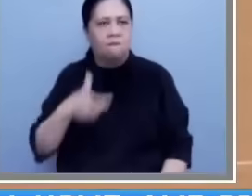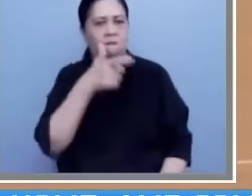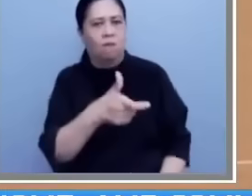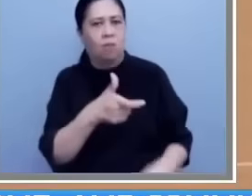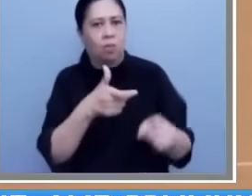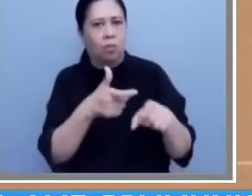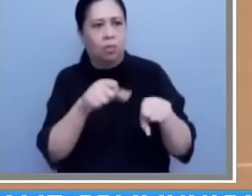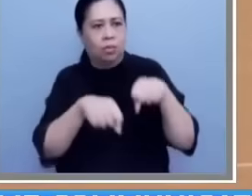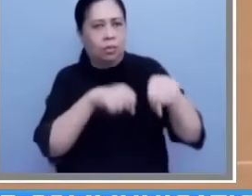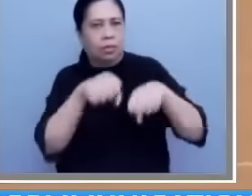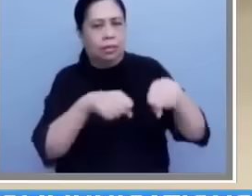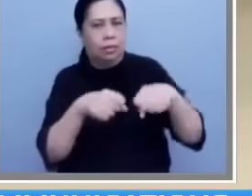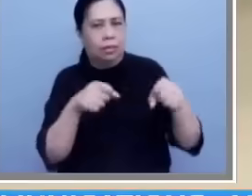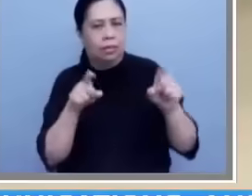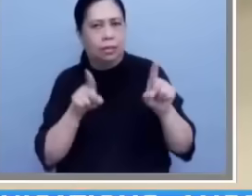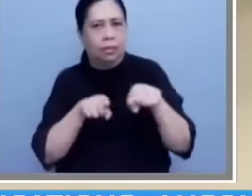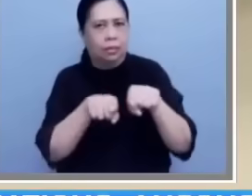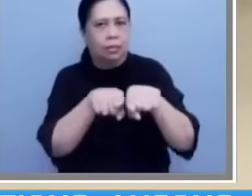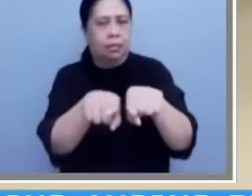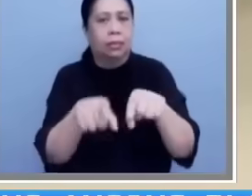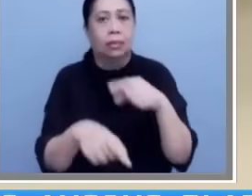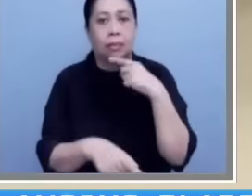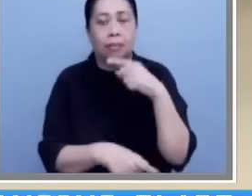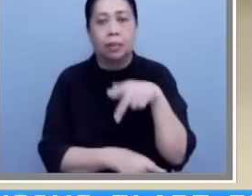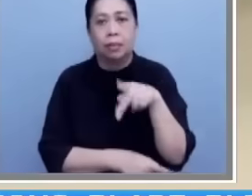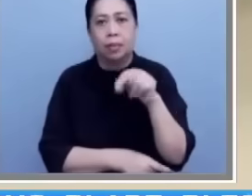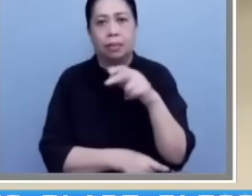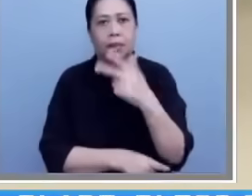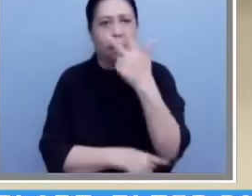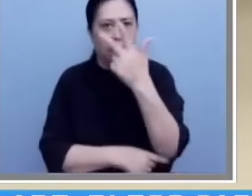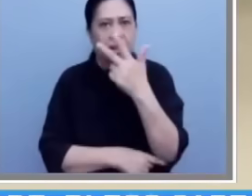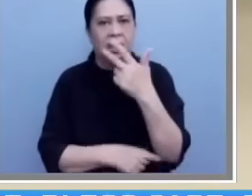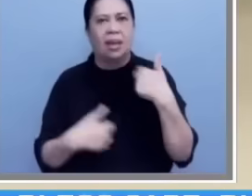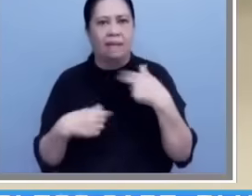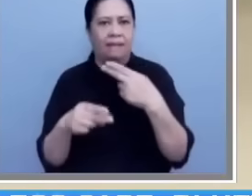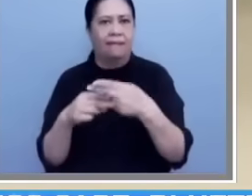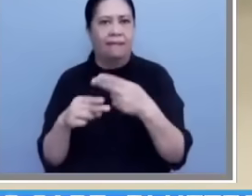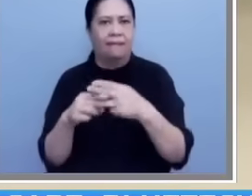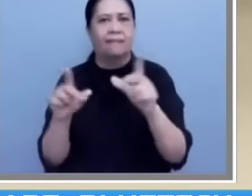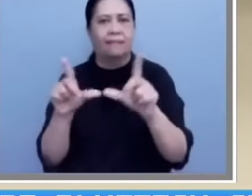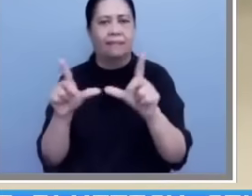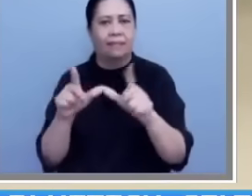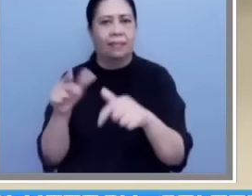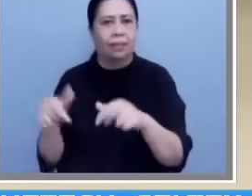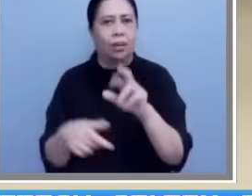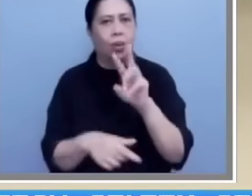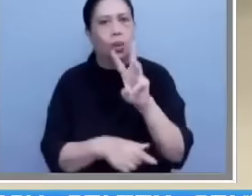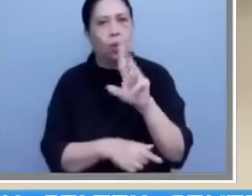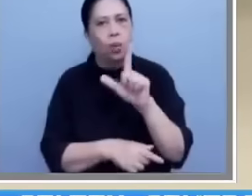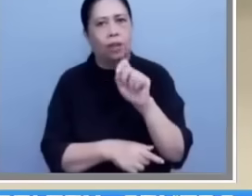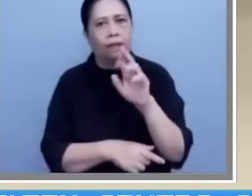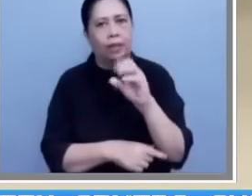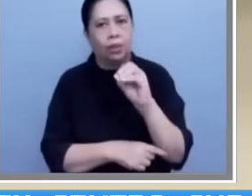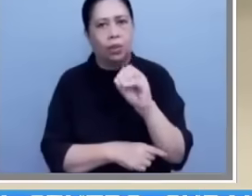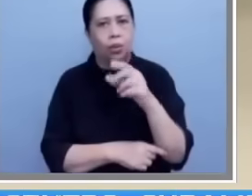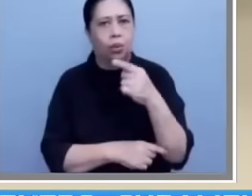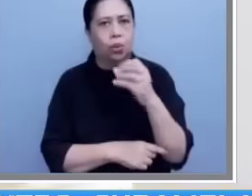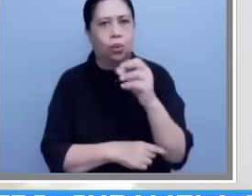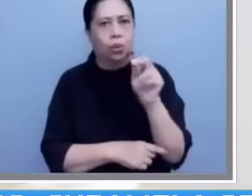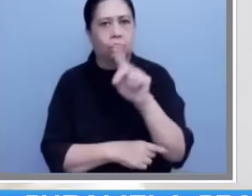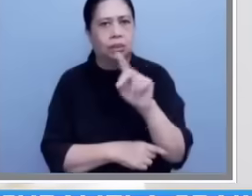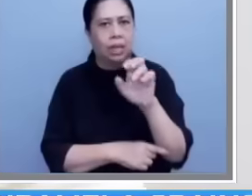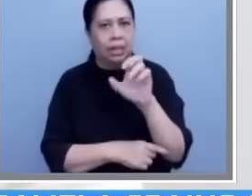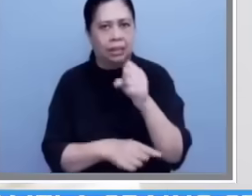ng siklista. Sa record ng PNP, tatlong baril ang nakapangalan kay Wilfredo Gonzalez. Ayon kay Police Brigadier General Benjamin